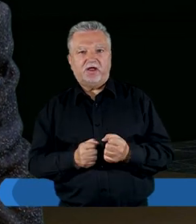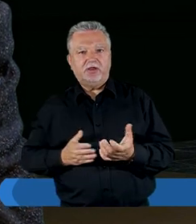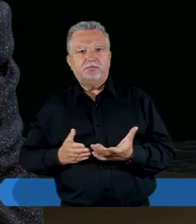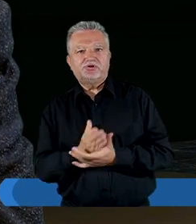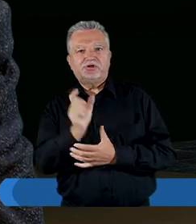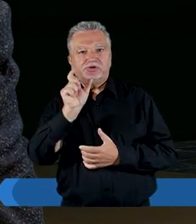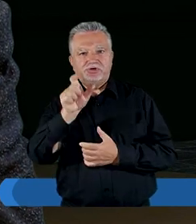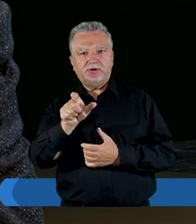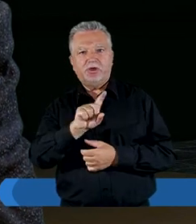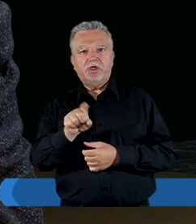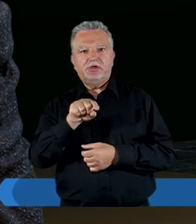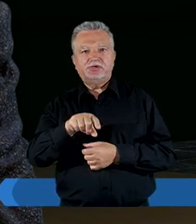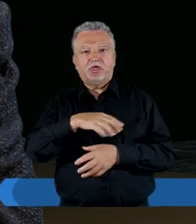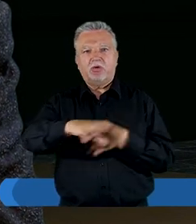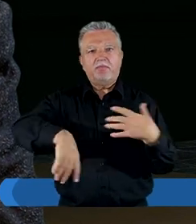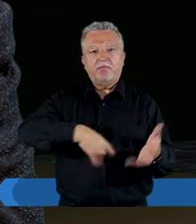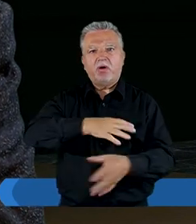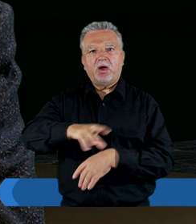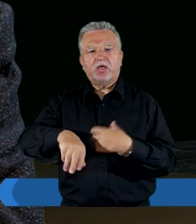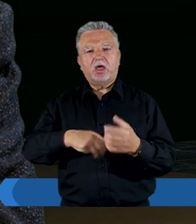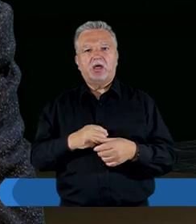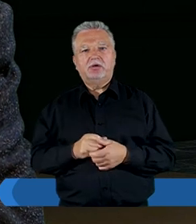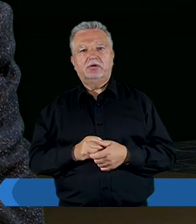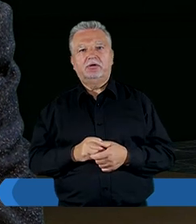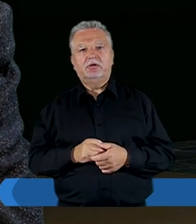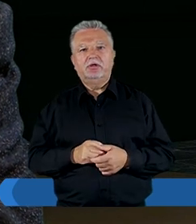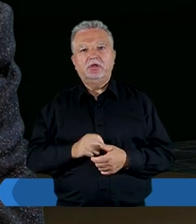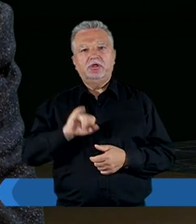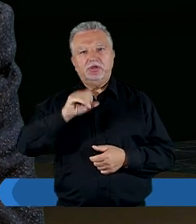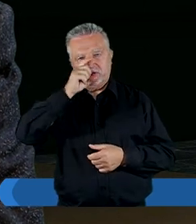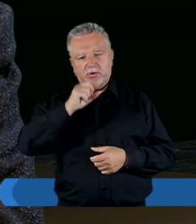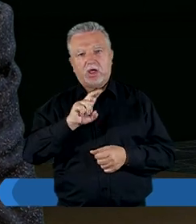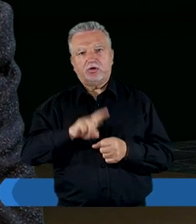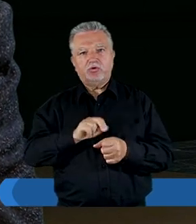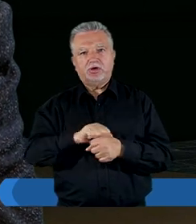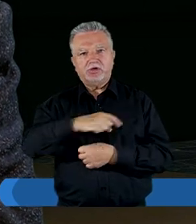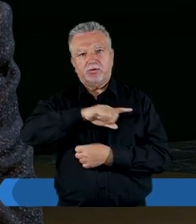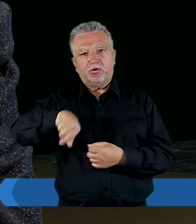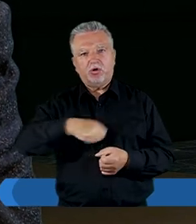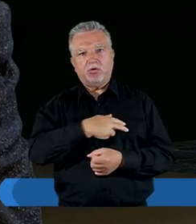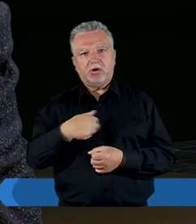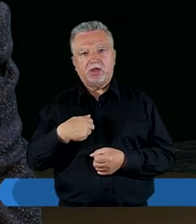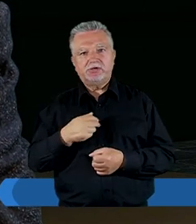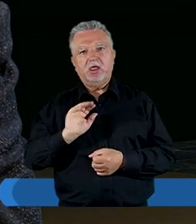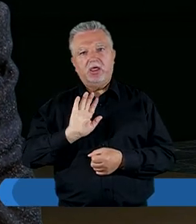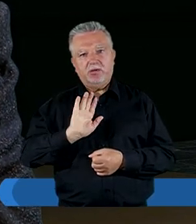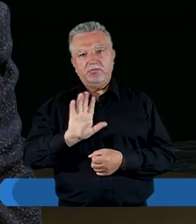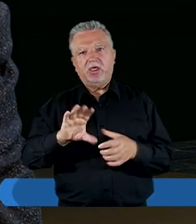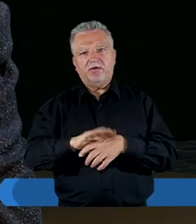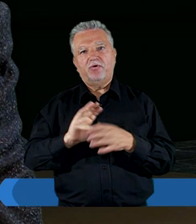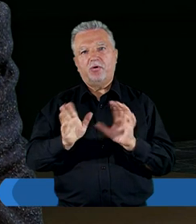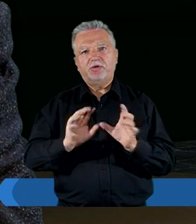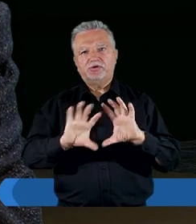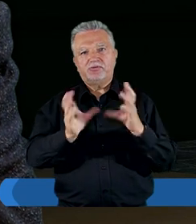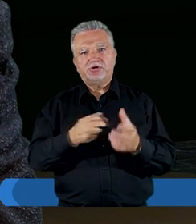Ciebie z tego chaosu i zła, jakie wokół nas się toczy. Miej w opiece wszystkich nas i nas,